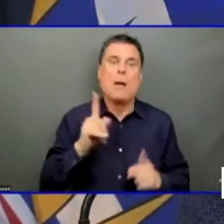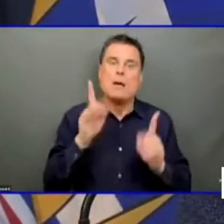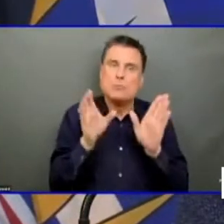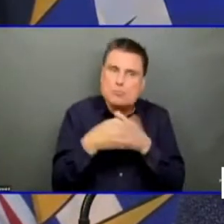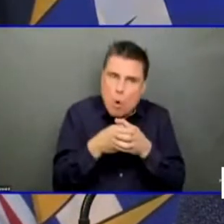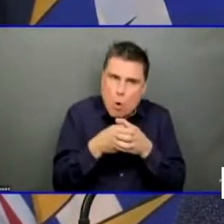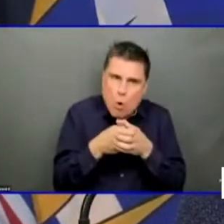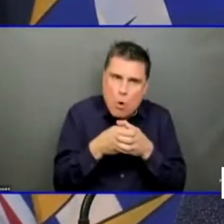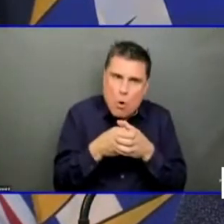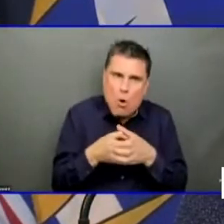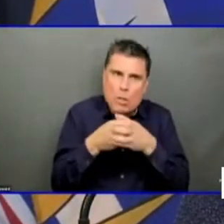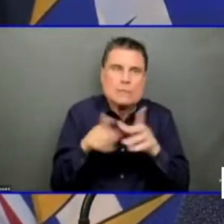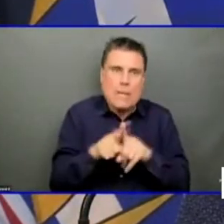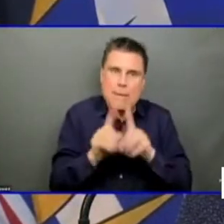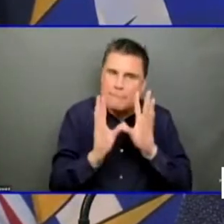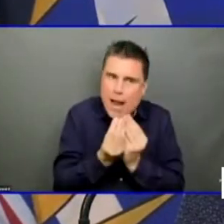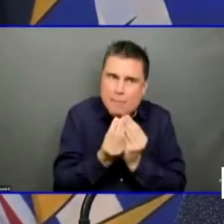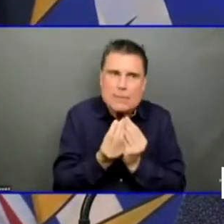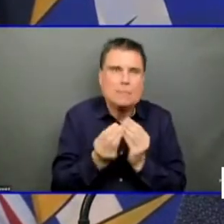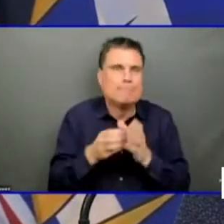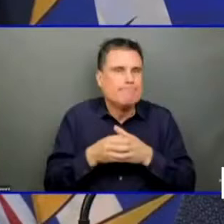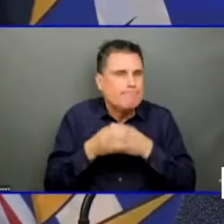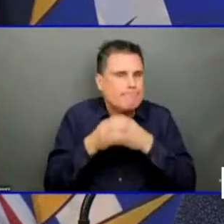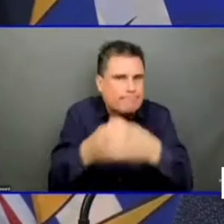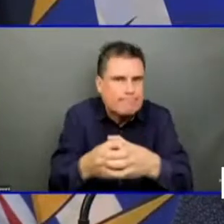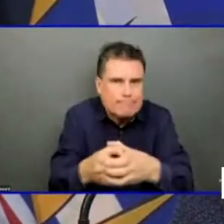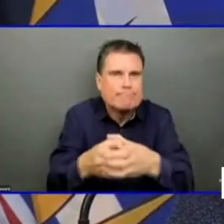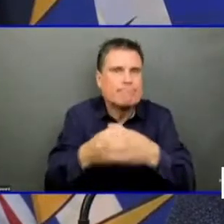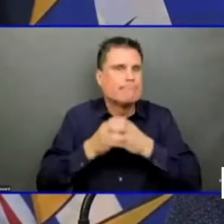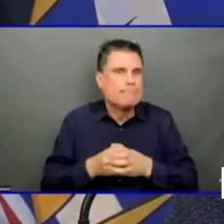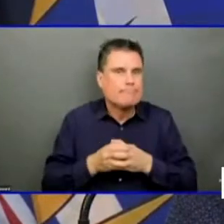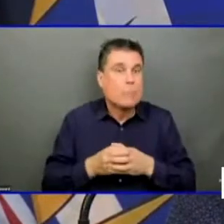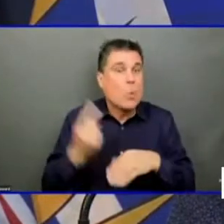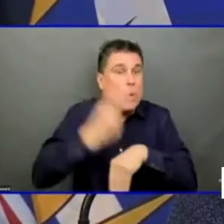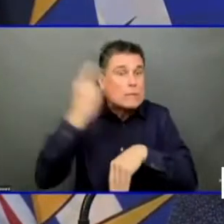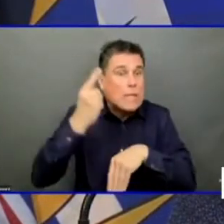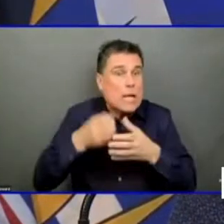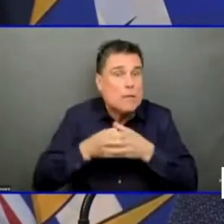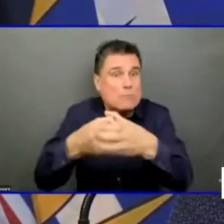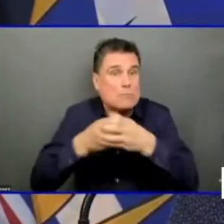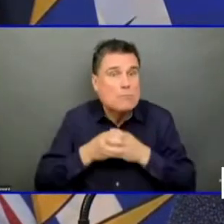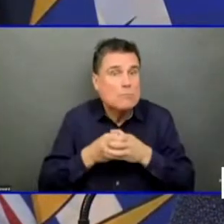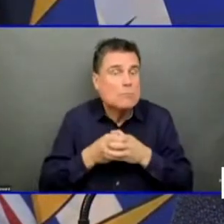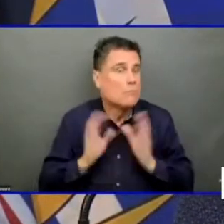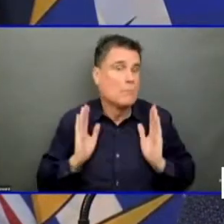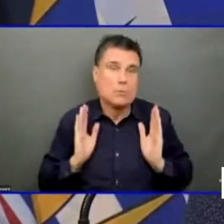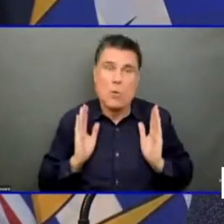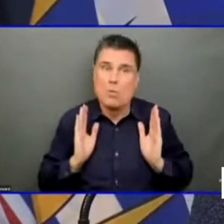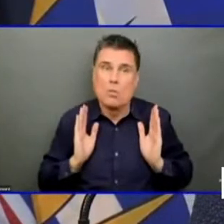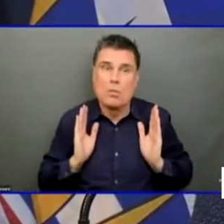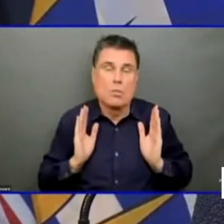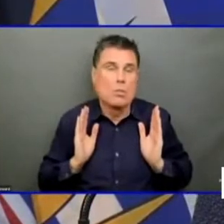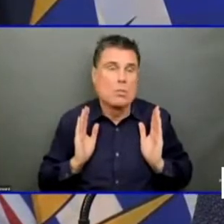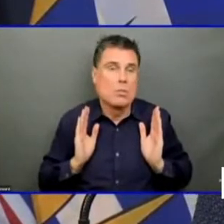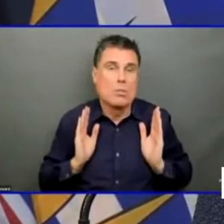这个记者问的还是好问题肯定的，还没有旅行开放。